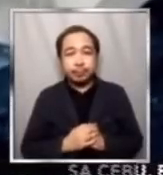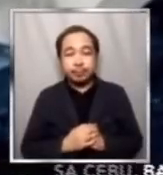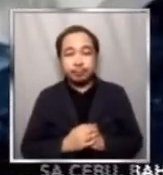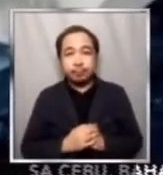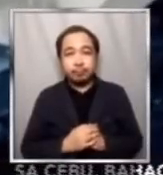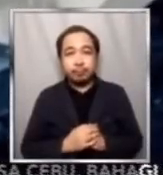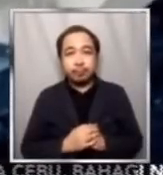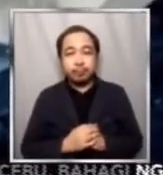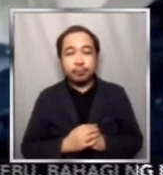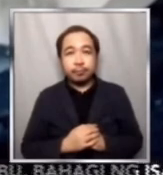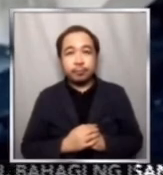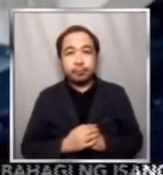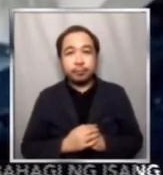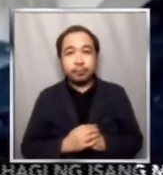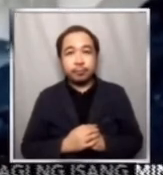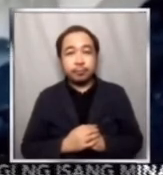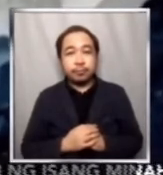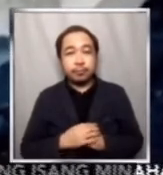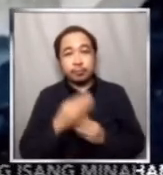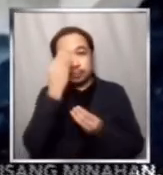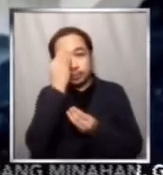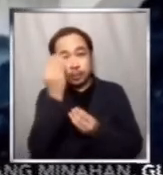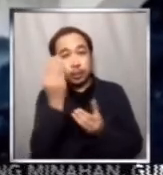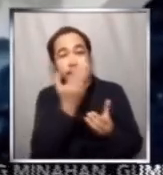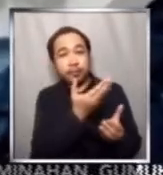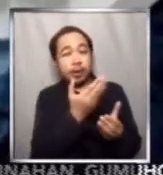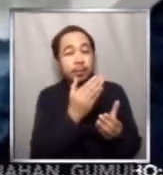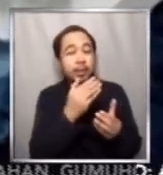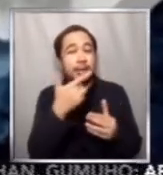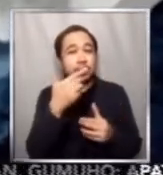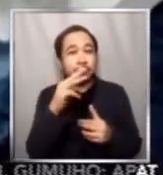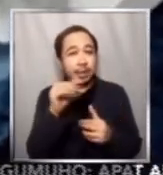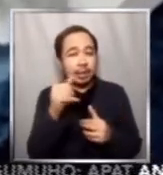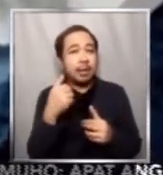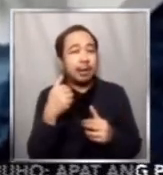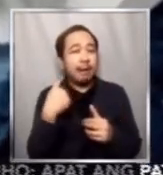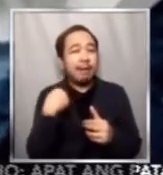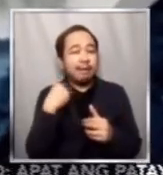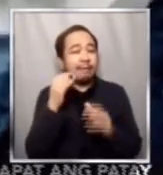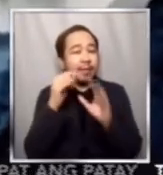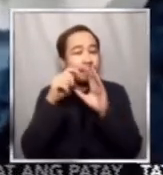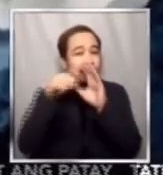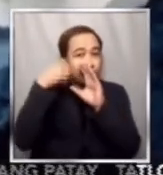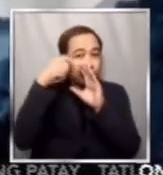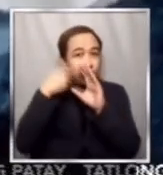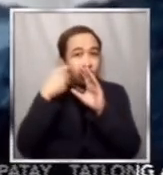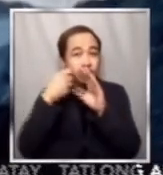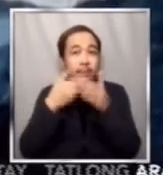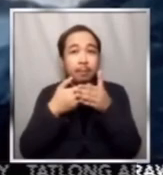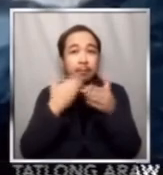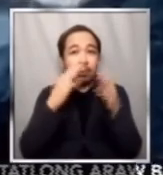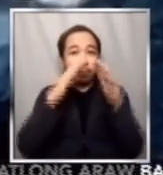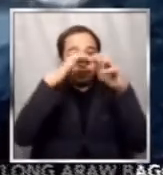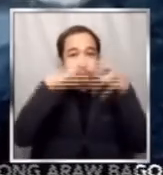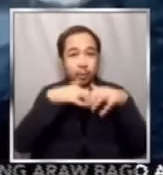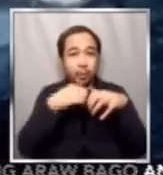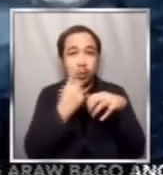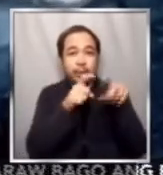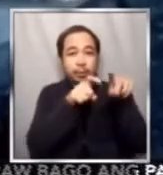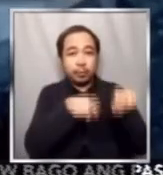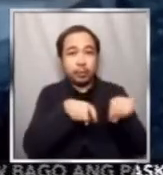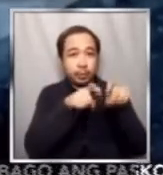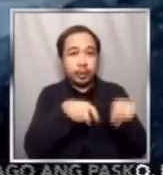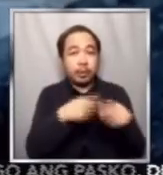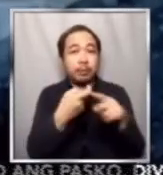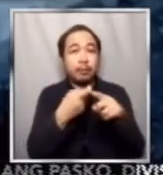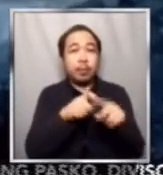Ibinigay sa GMA Regional TV, Balitang Bisdak ang videong ito. Kuha ilang saglit bago gumuho ang isang mining pit ng Toledo, Cebu.